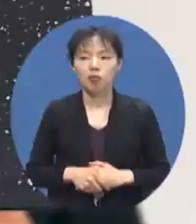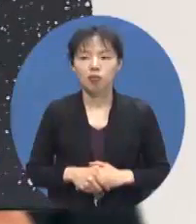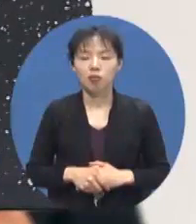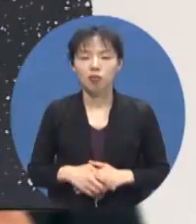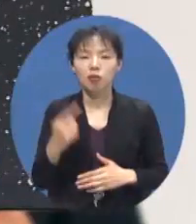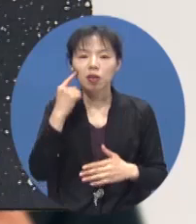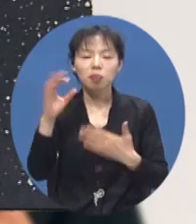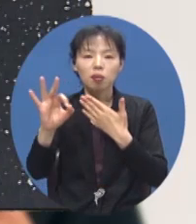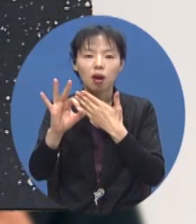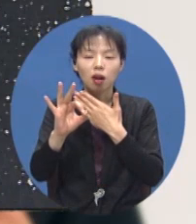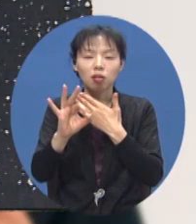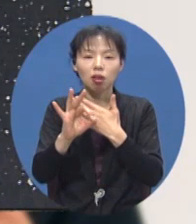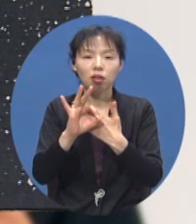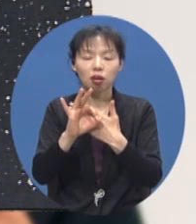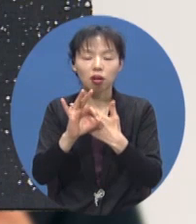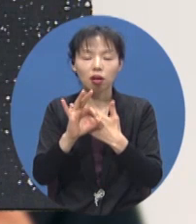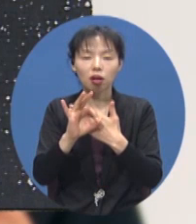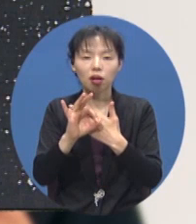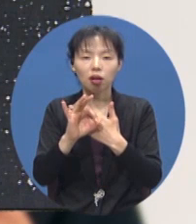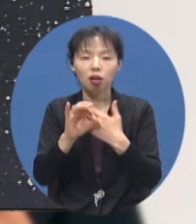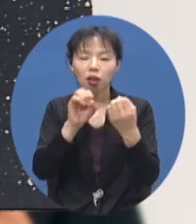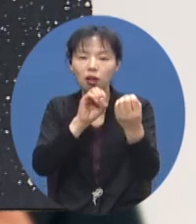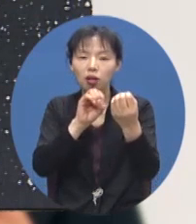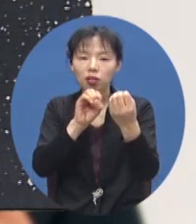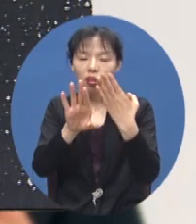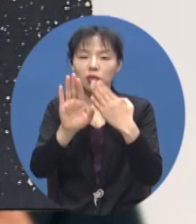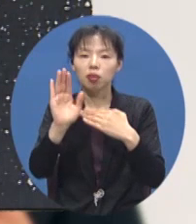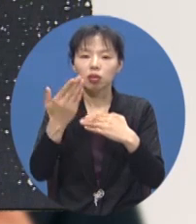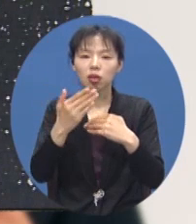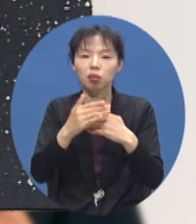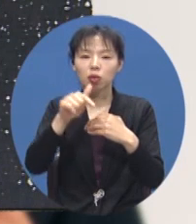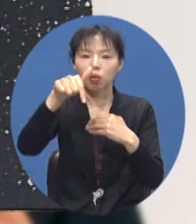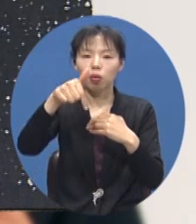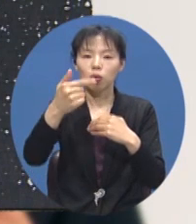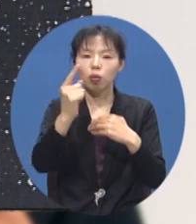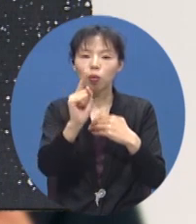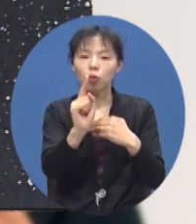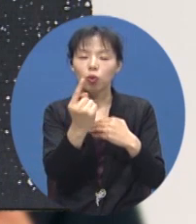만약 맞췄다면 공간지능이 강점일 겁니다.